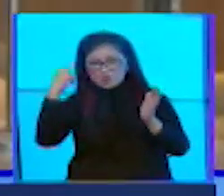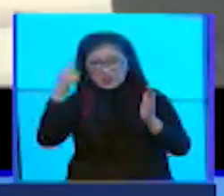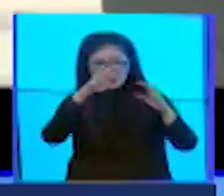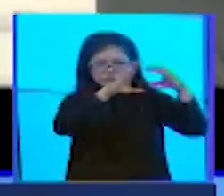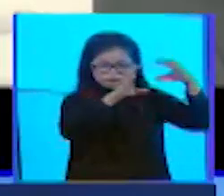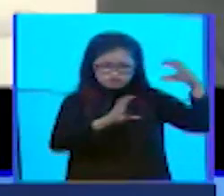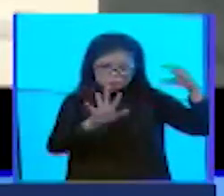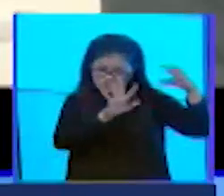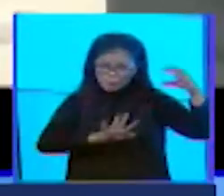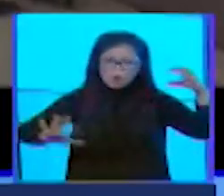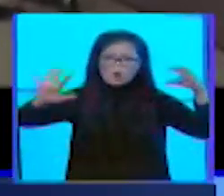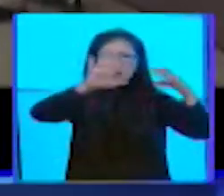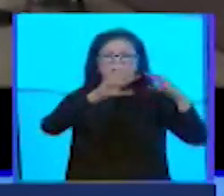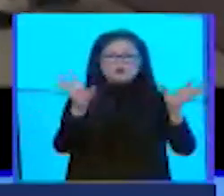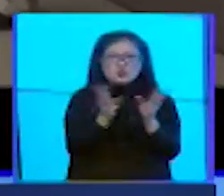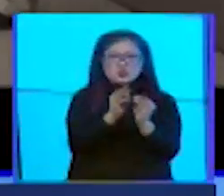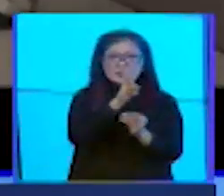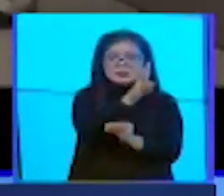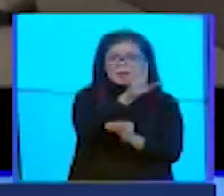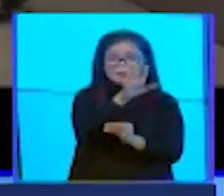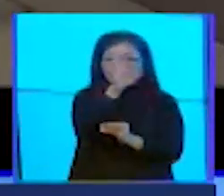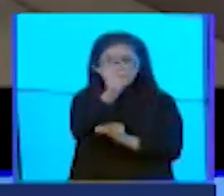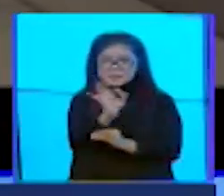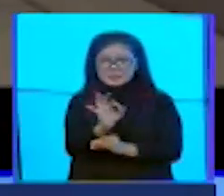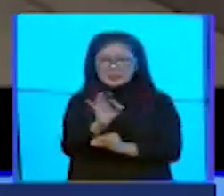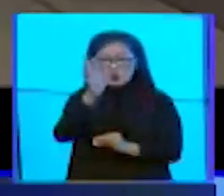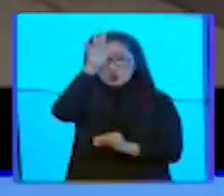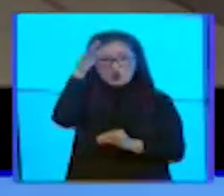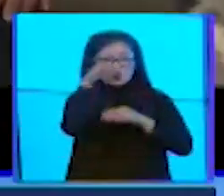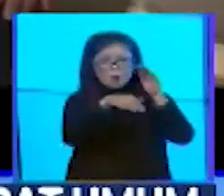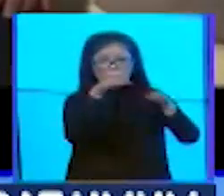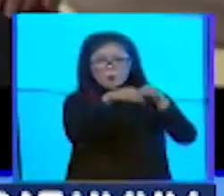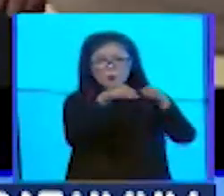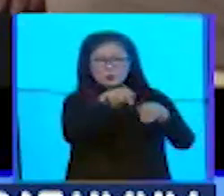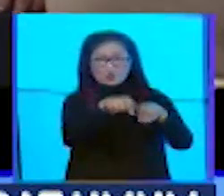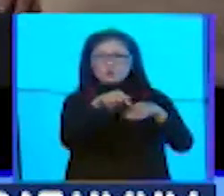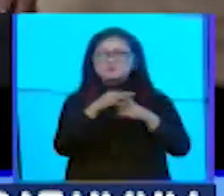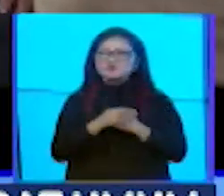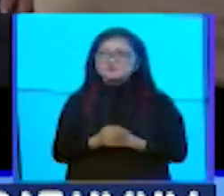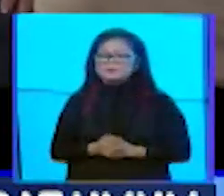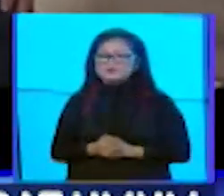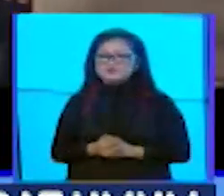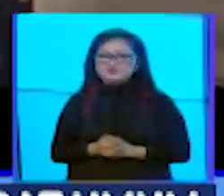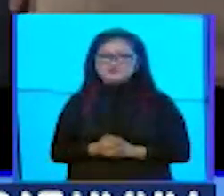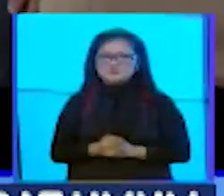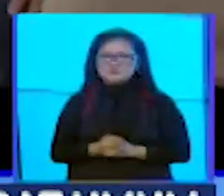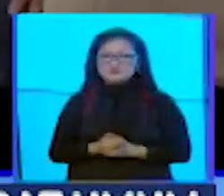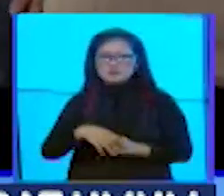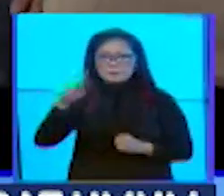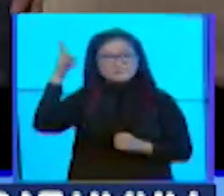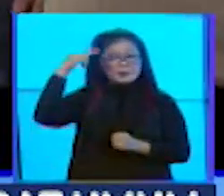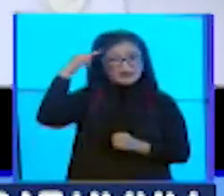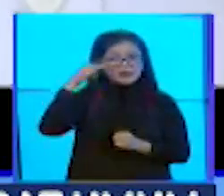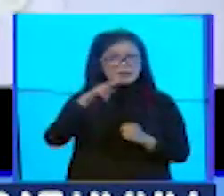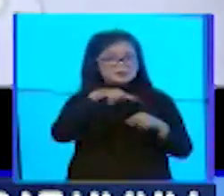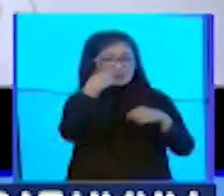35% saja. Kenapa sangat lambat? Karena memang pemerintah juga memberikan pelonggarannya juga sangat terbatas. Jadi kali ini kan pemerintah memberikan pelonggarannya